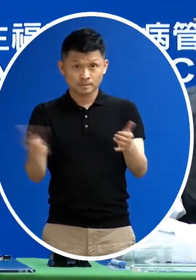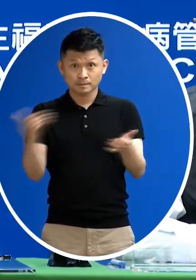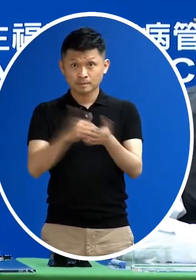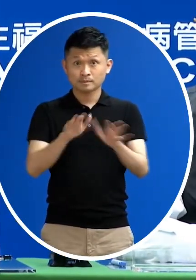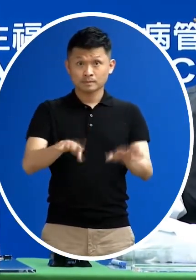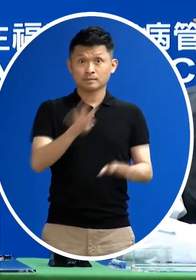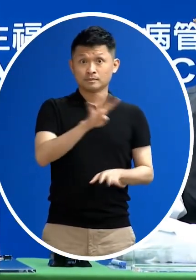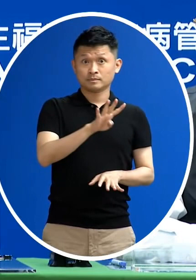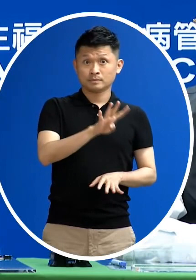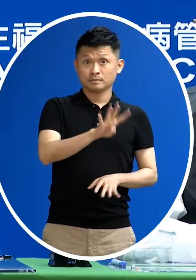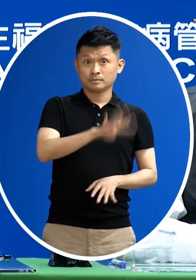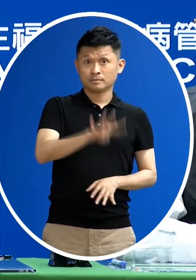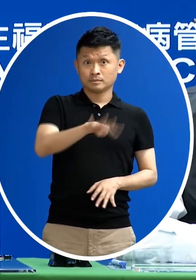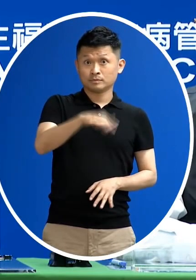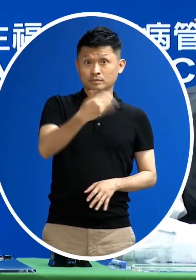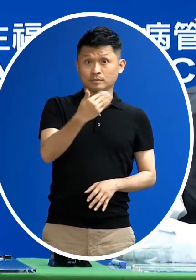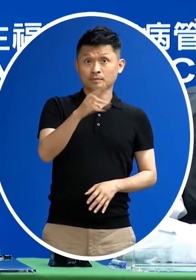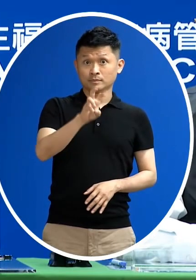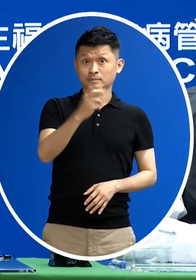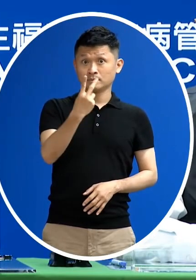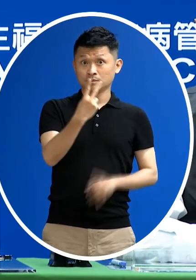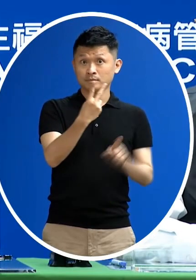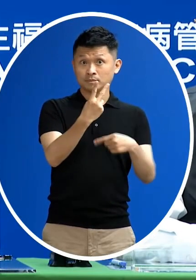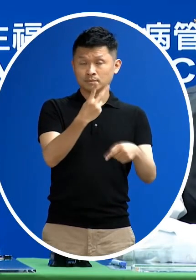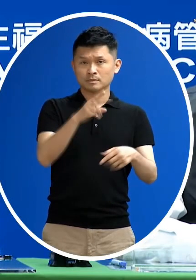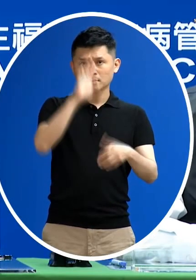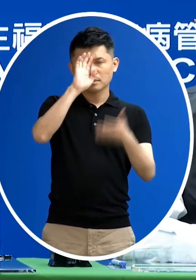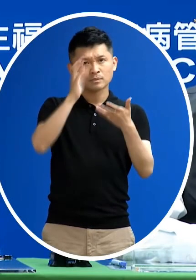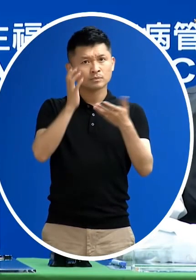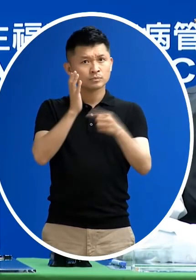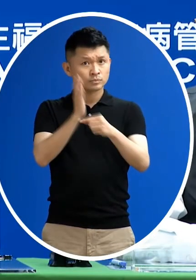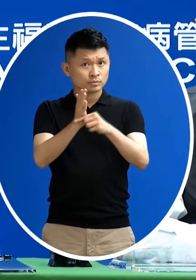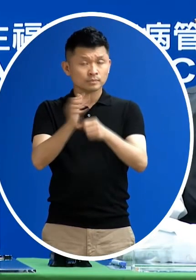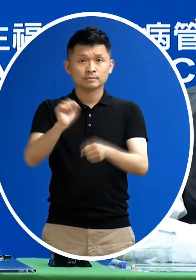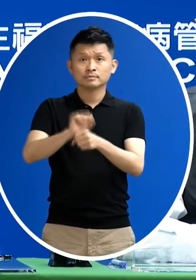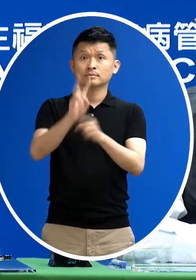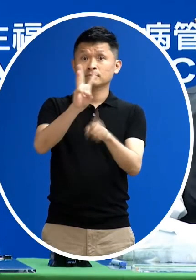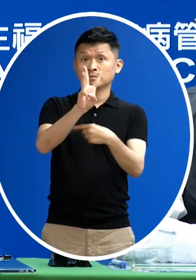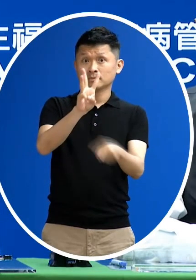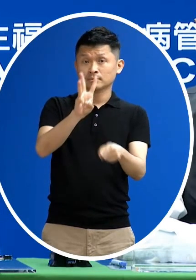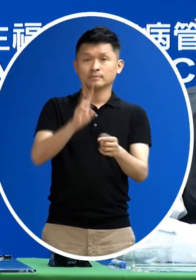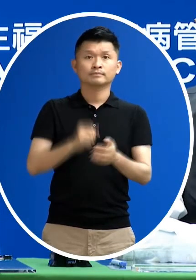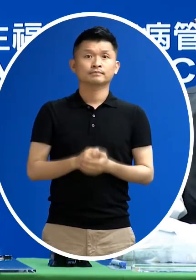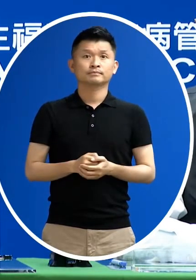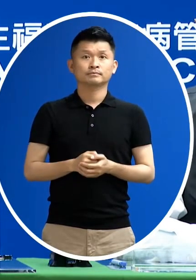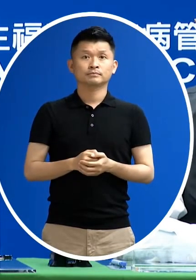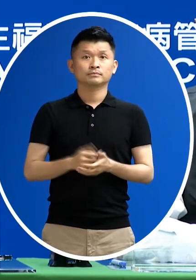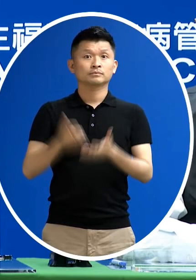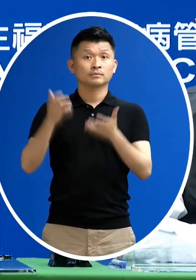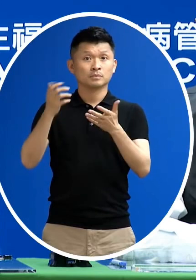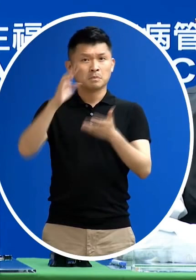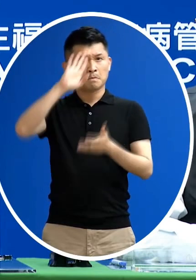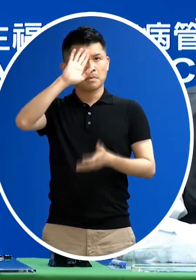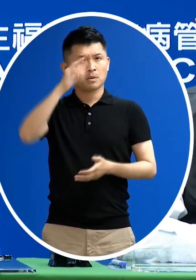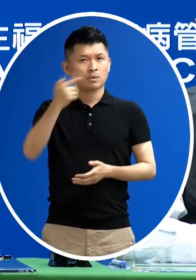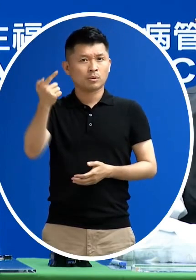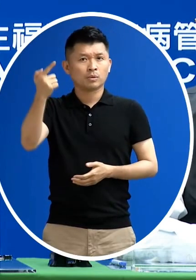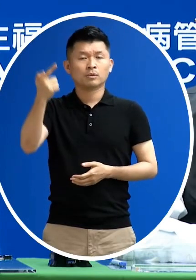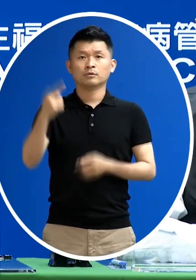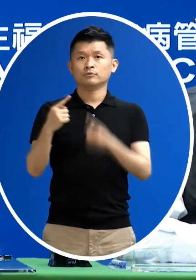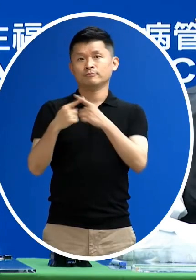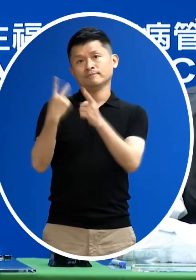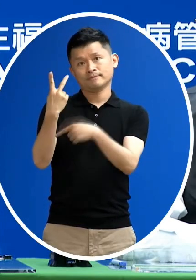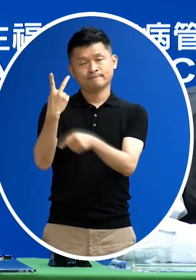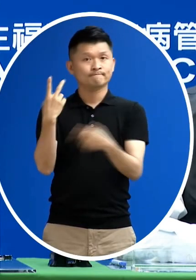是4932例哈，那重症的哈增加了3例，变成16例。那重症仍然维持